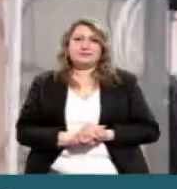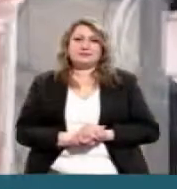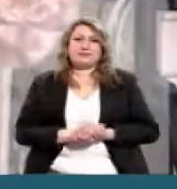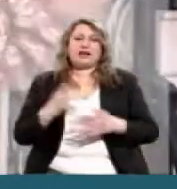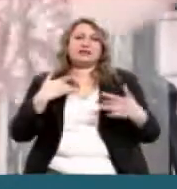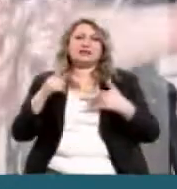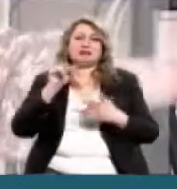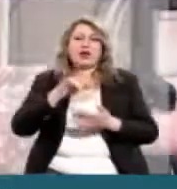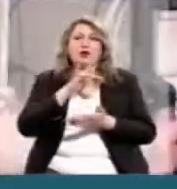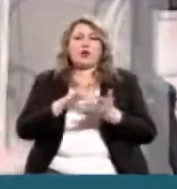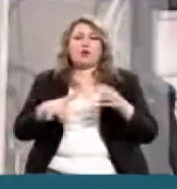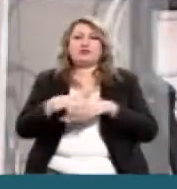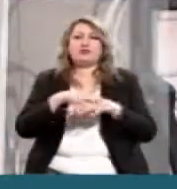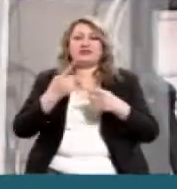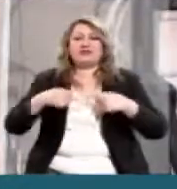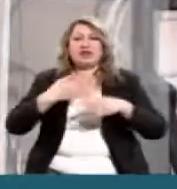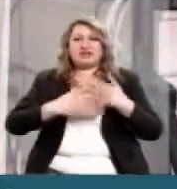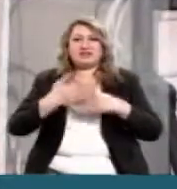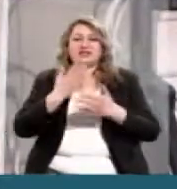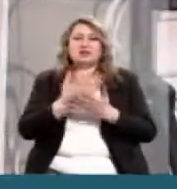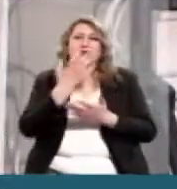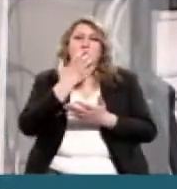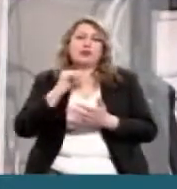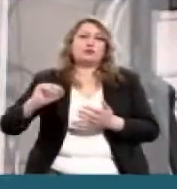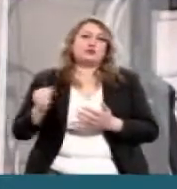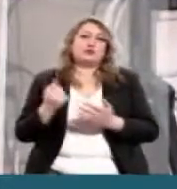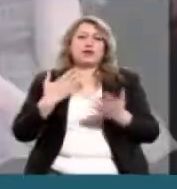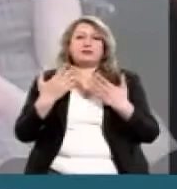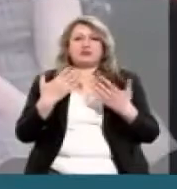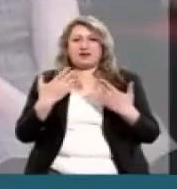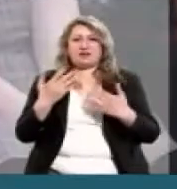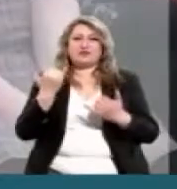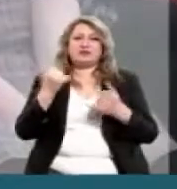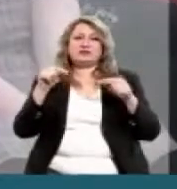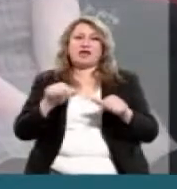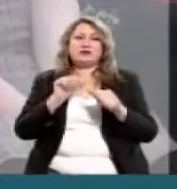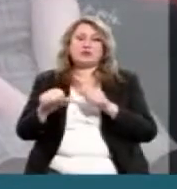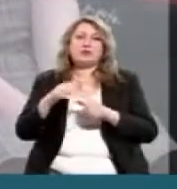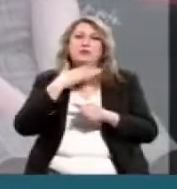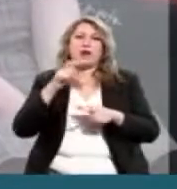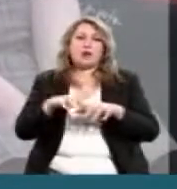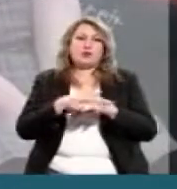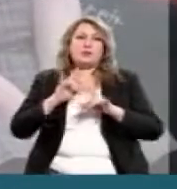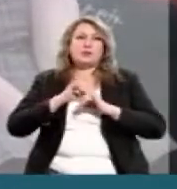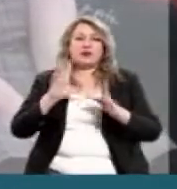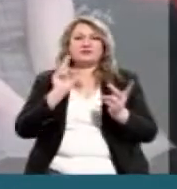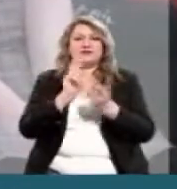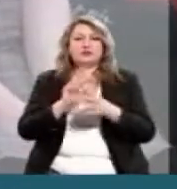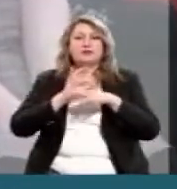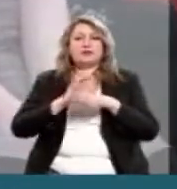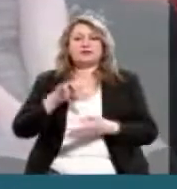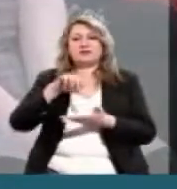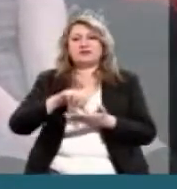В концертном зале городского общества инвалидов царит теплая и дружеская атмосфера. Сегодня здесь особенно многолюдно. Праздничную встречу